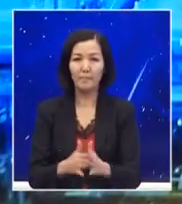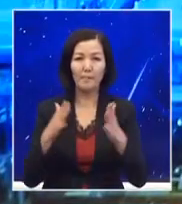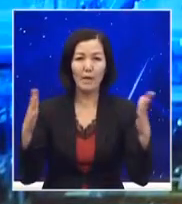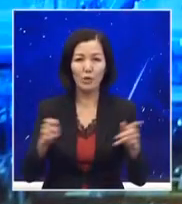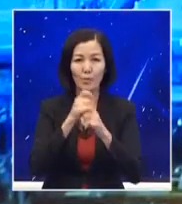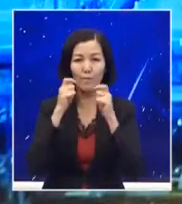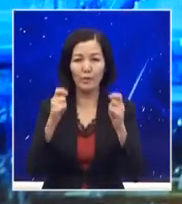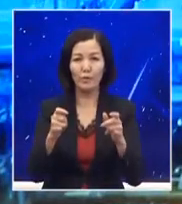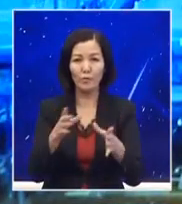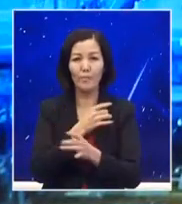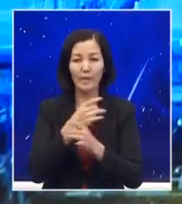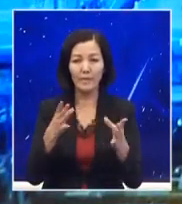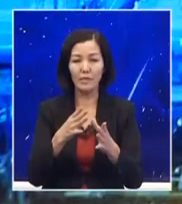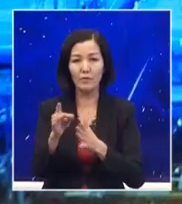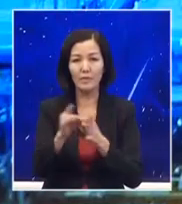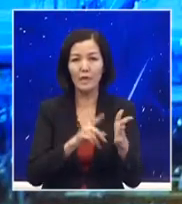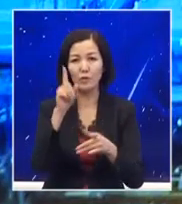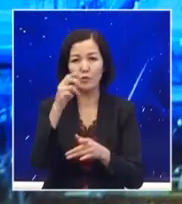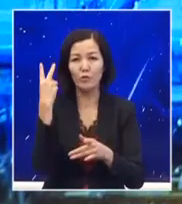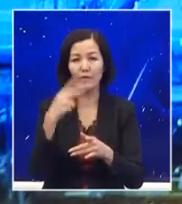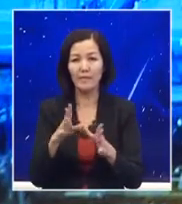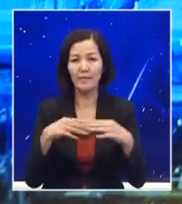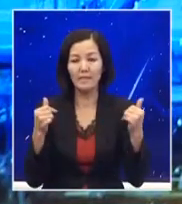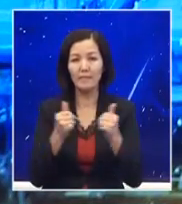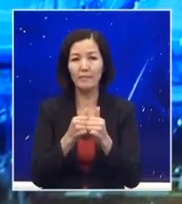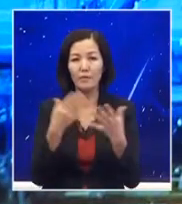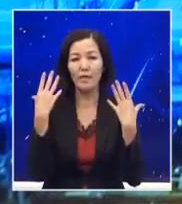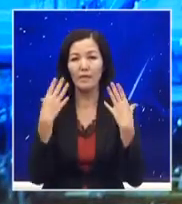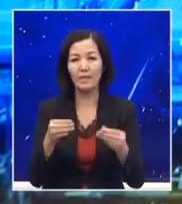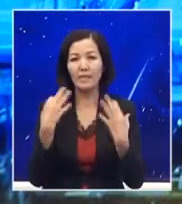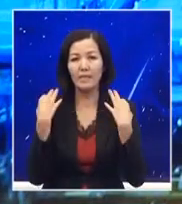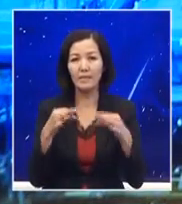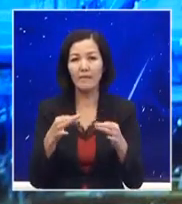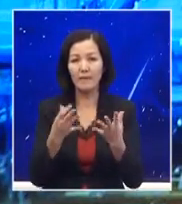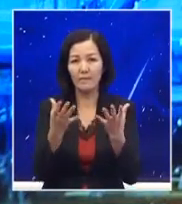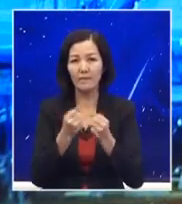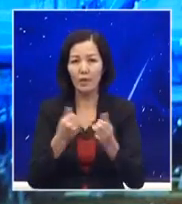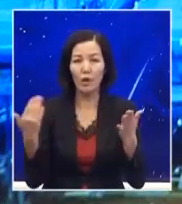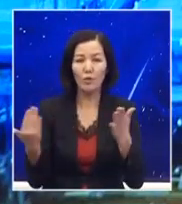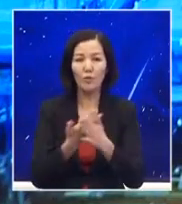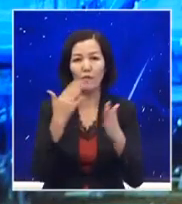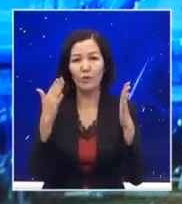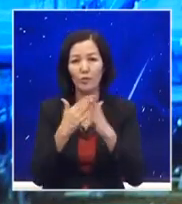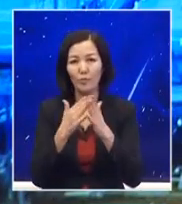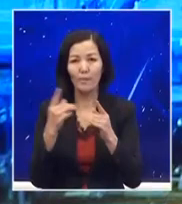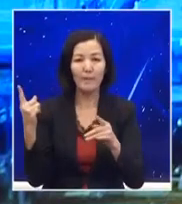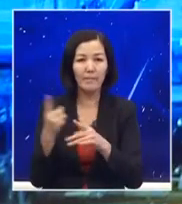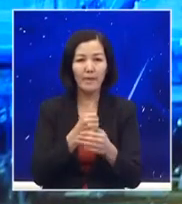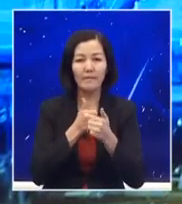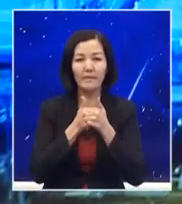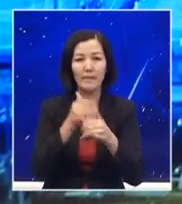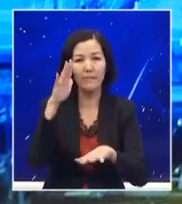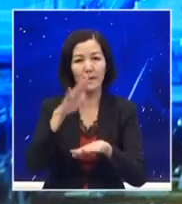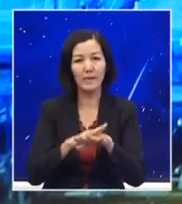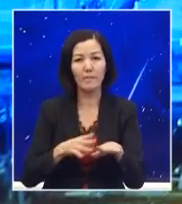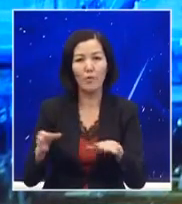Большой подарок к празднику. Сразу 120 семей в преддверии Дня независимости стали обладателями собственного жилья. Первый